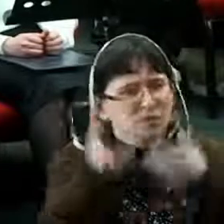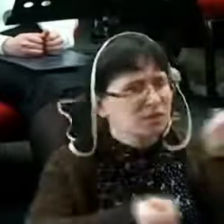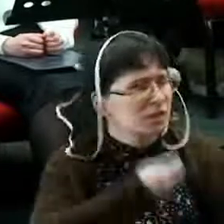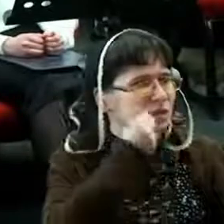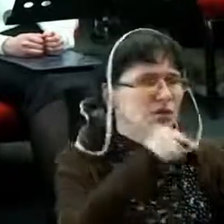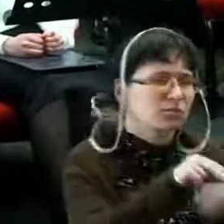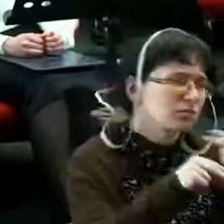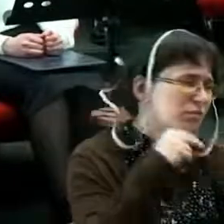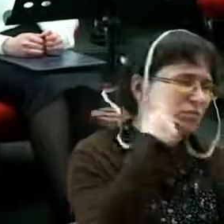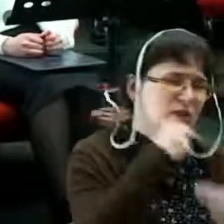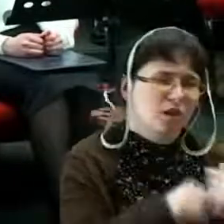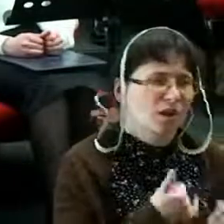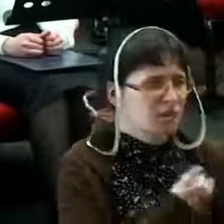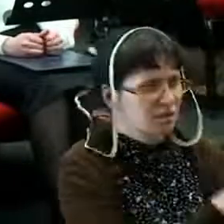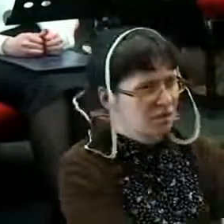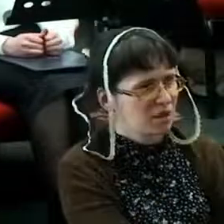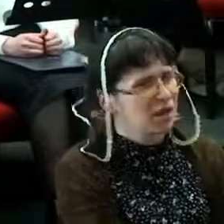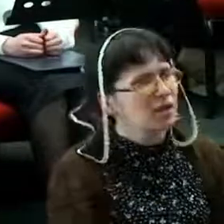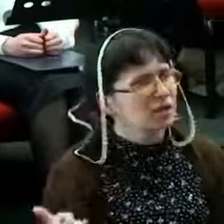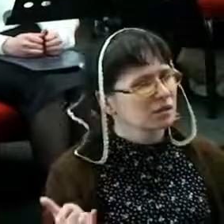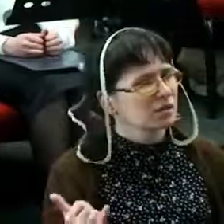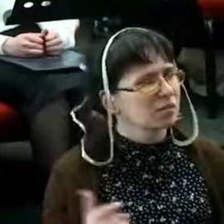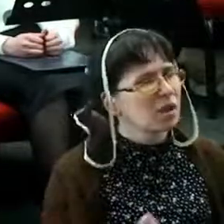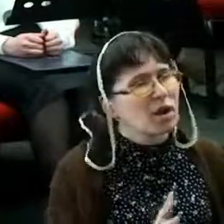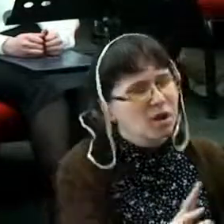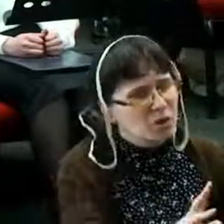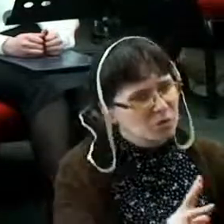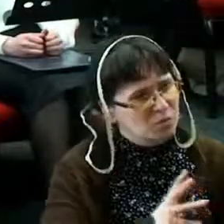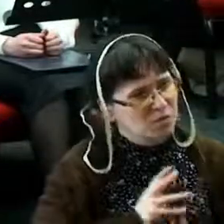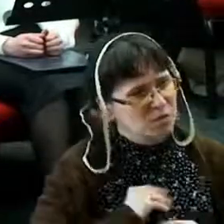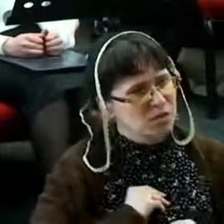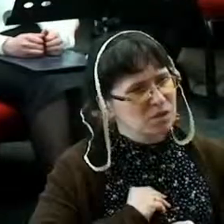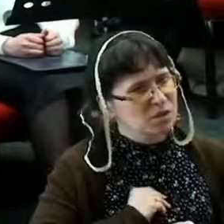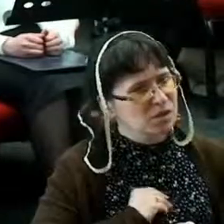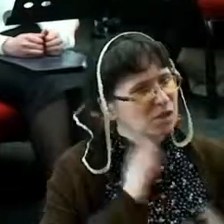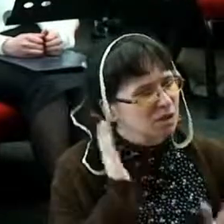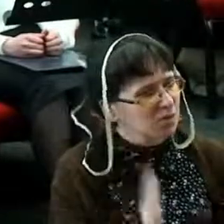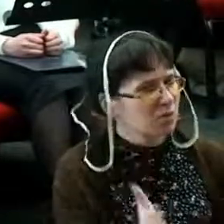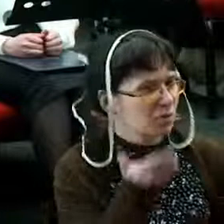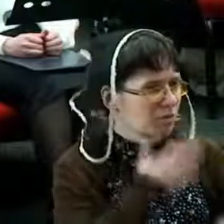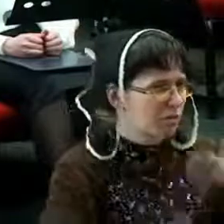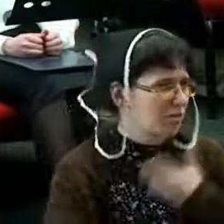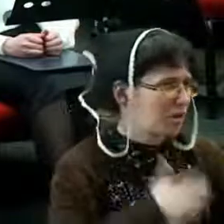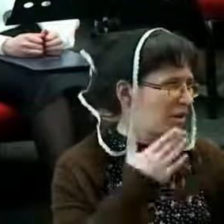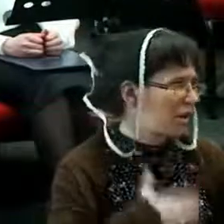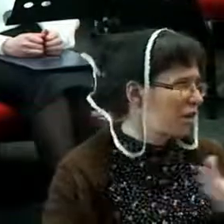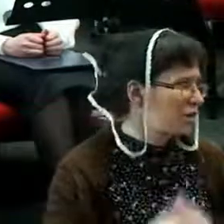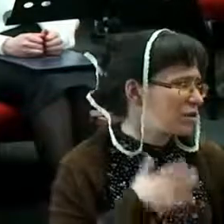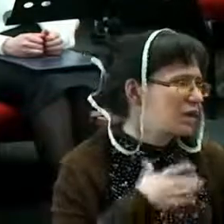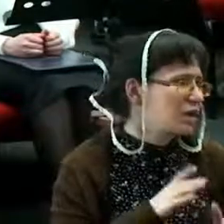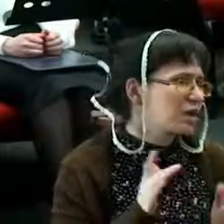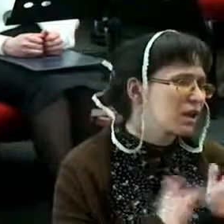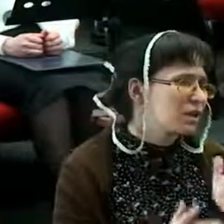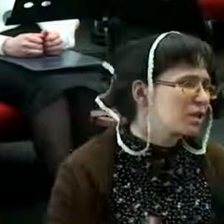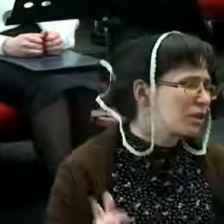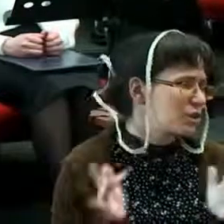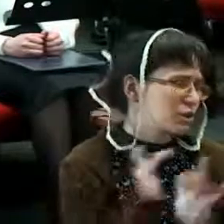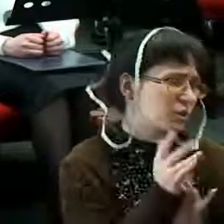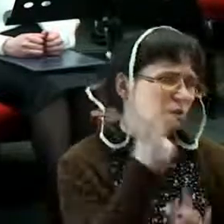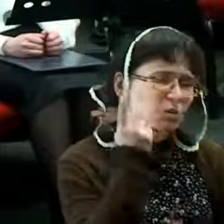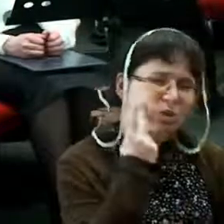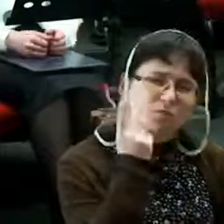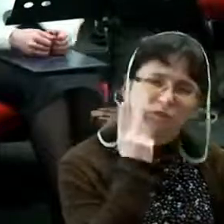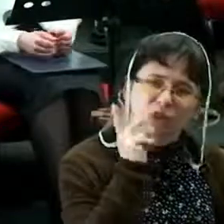для тебе знайду. Зі мною радіти ти будеш всі дні, і серце